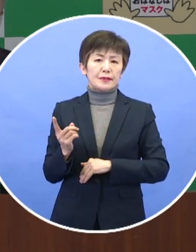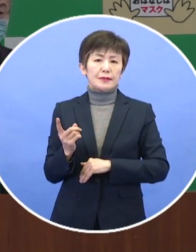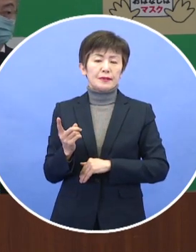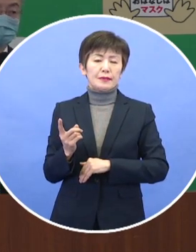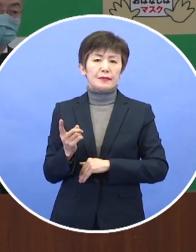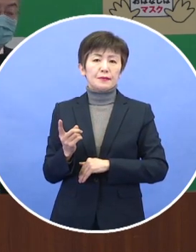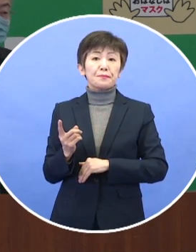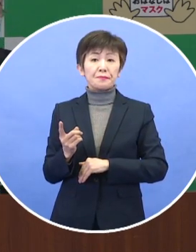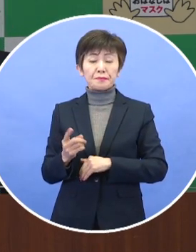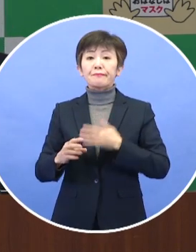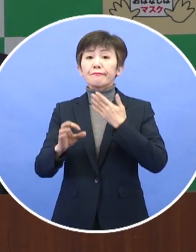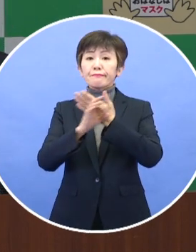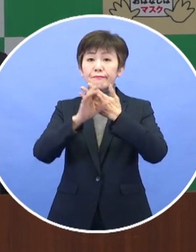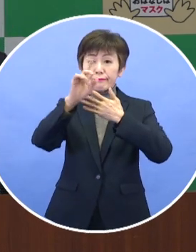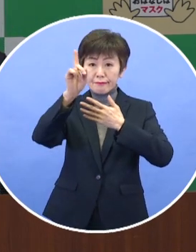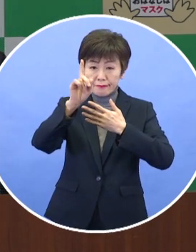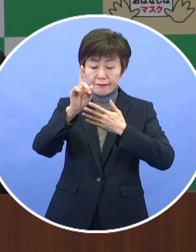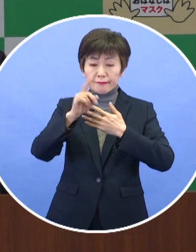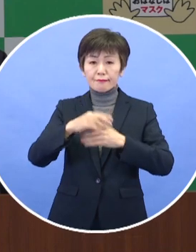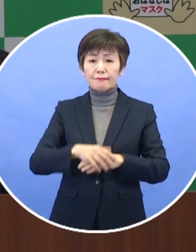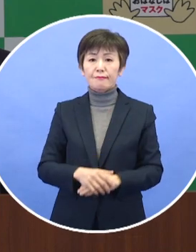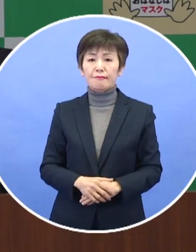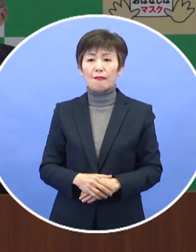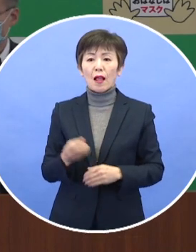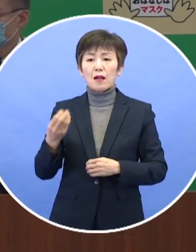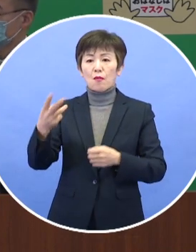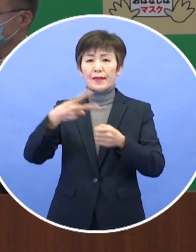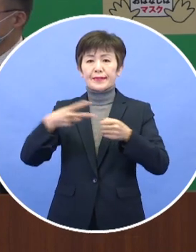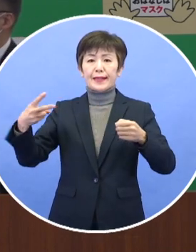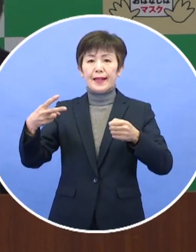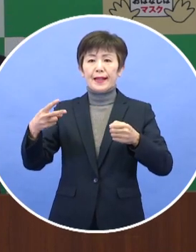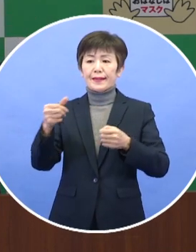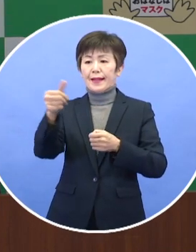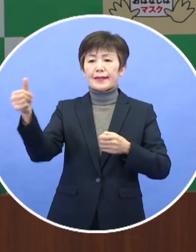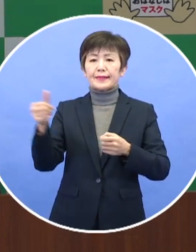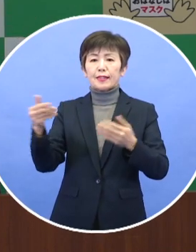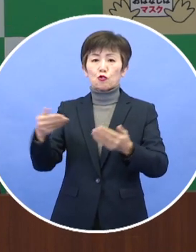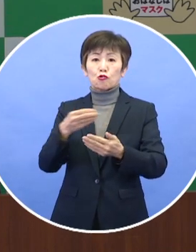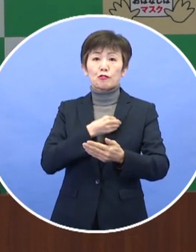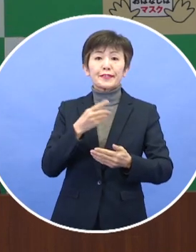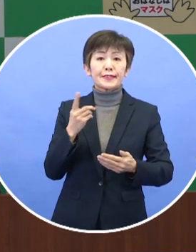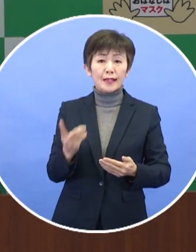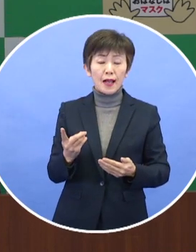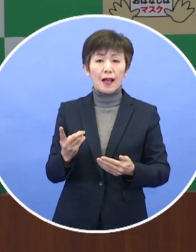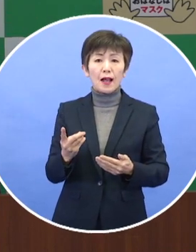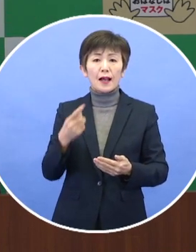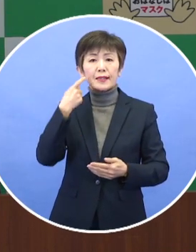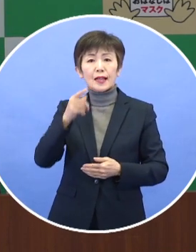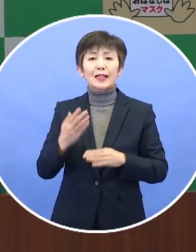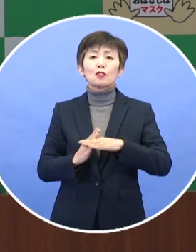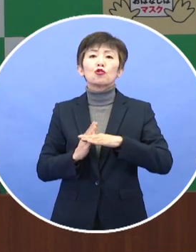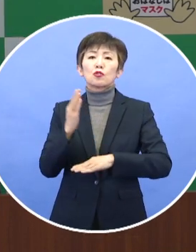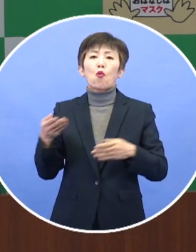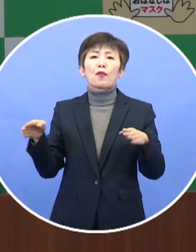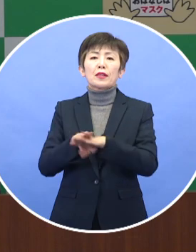例で申し上げます と、令和2年度男性の職員が1ヶ月以上